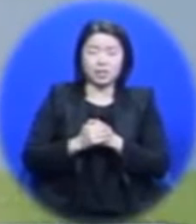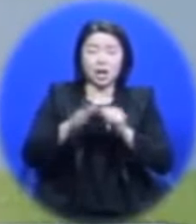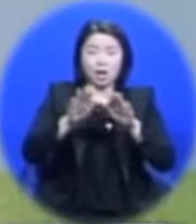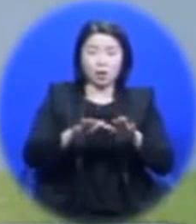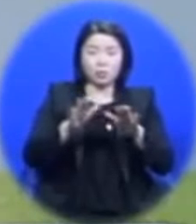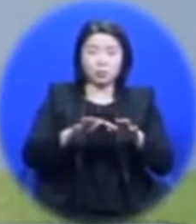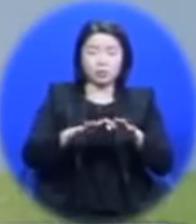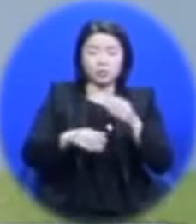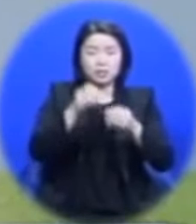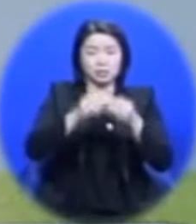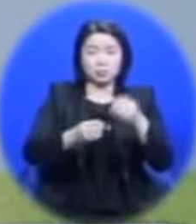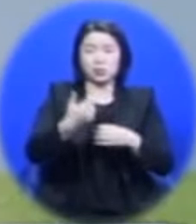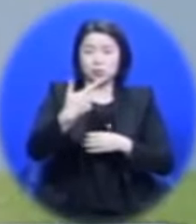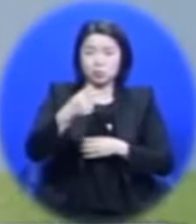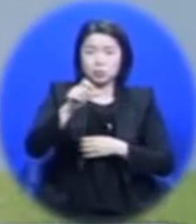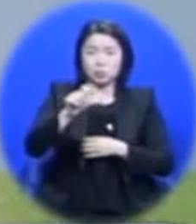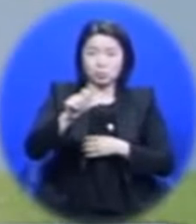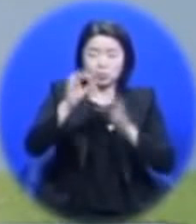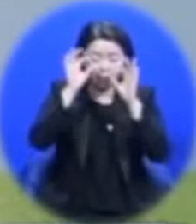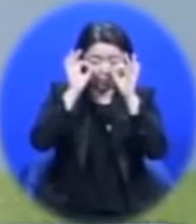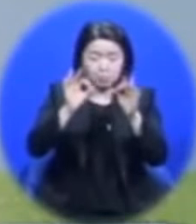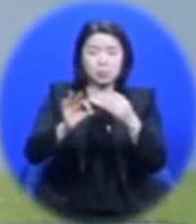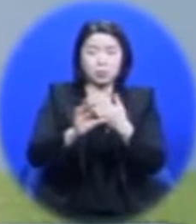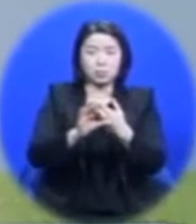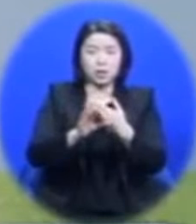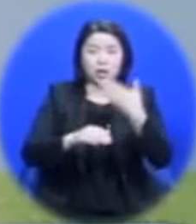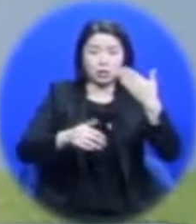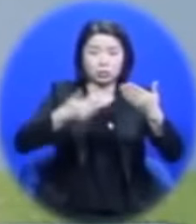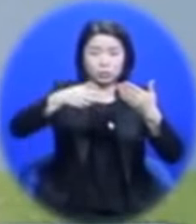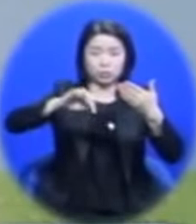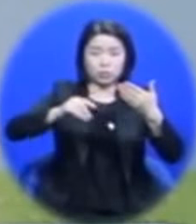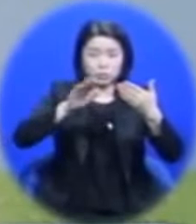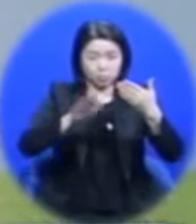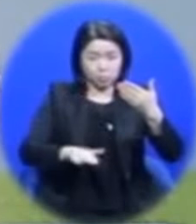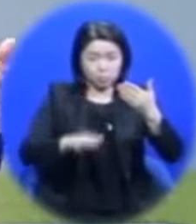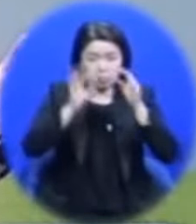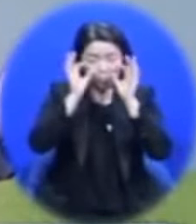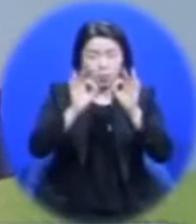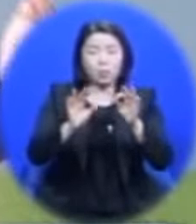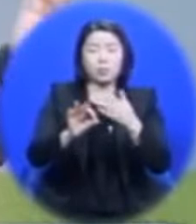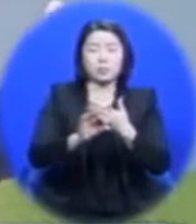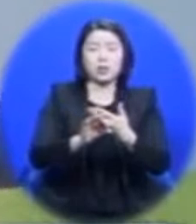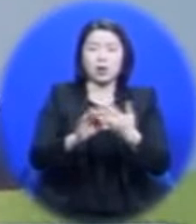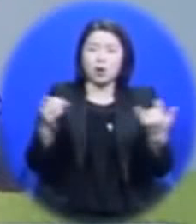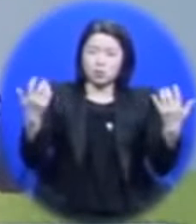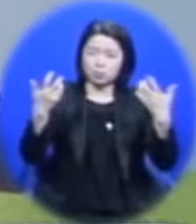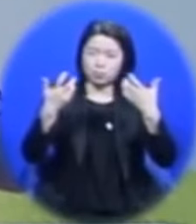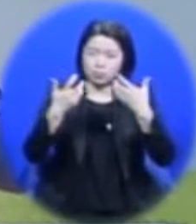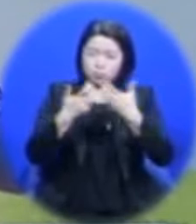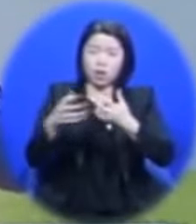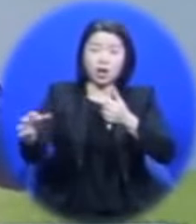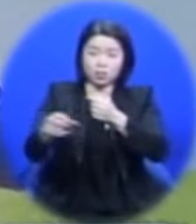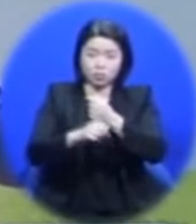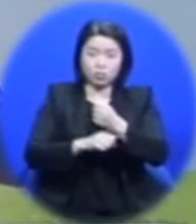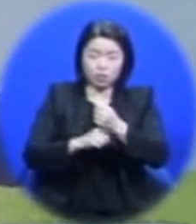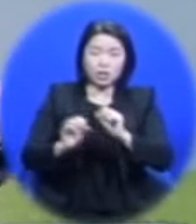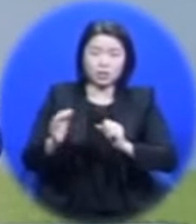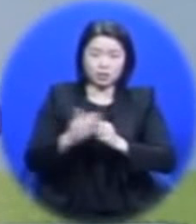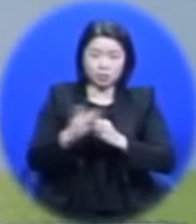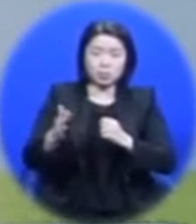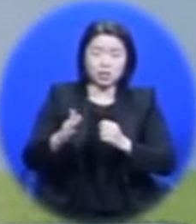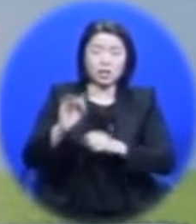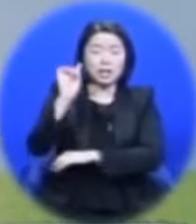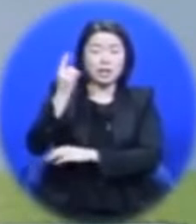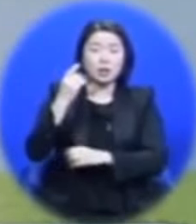오늘 시편 65편을 보면 이 9절부터 내려가 보면은 아주 풍성한 수확을 인하여